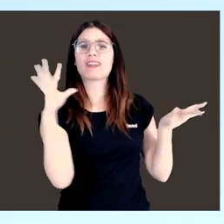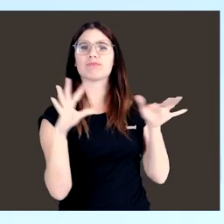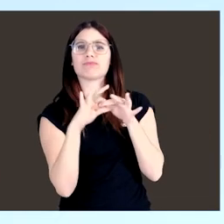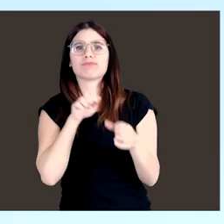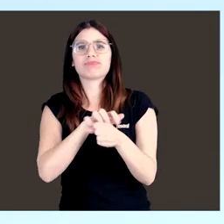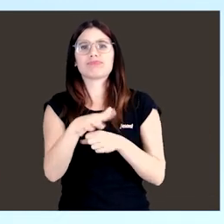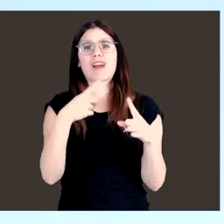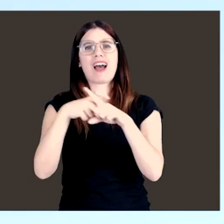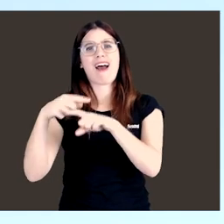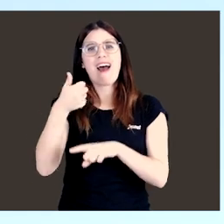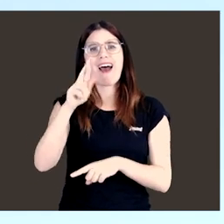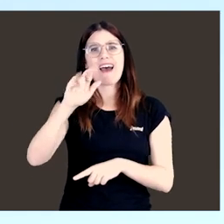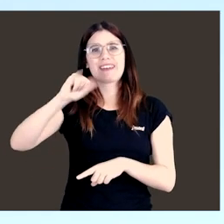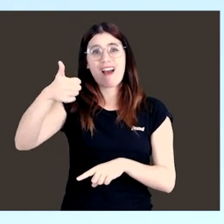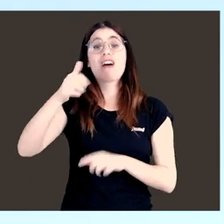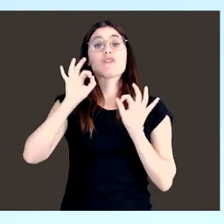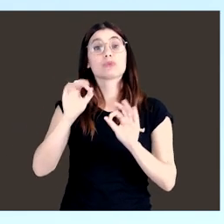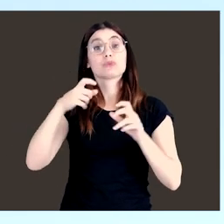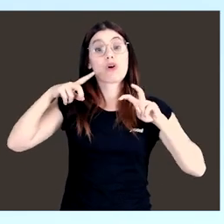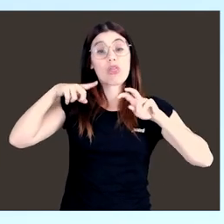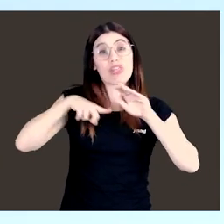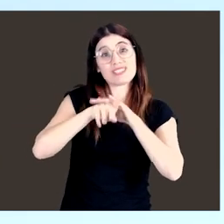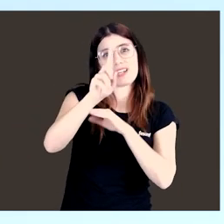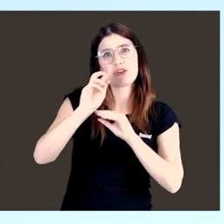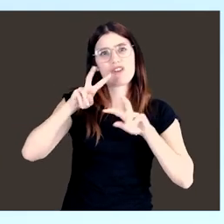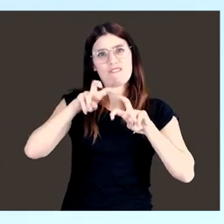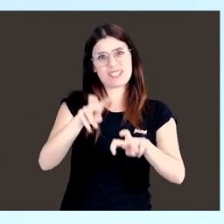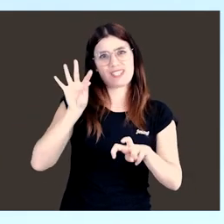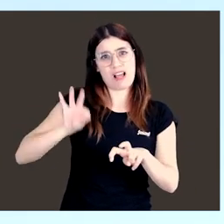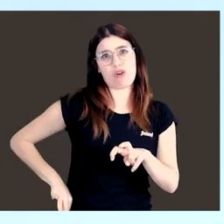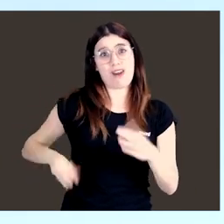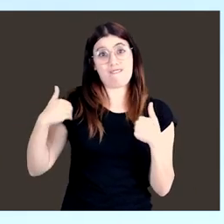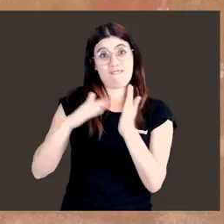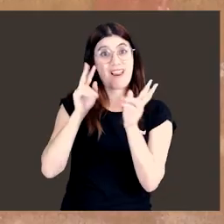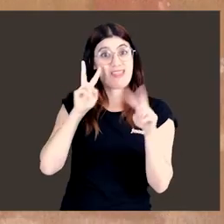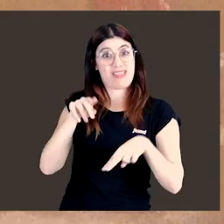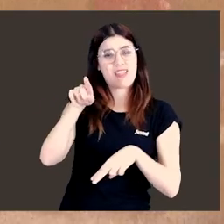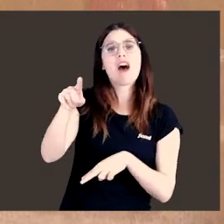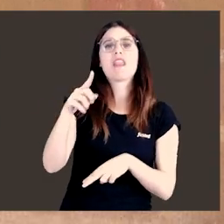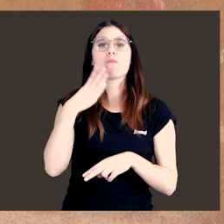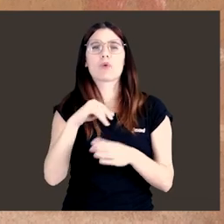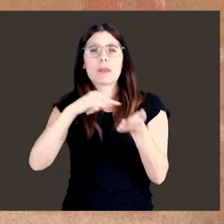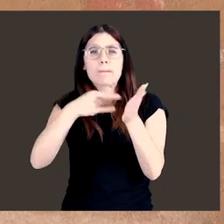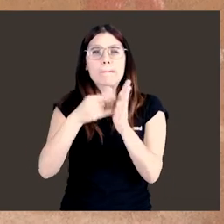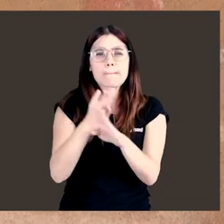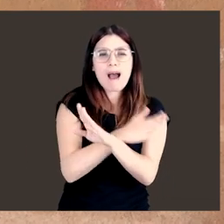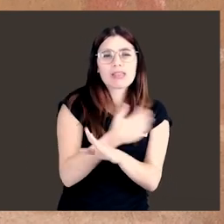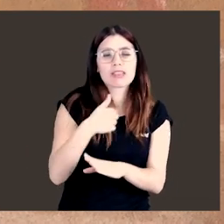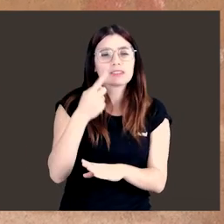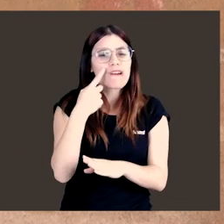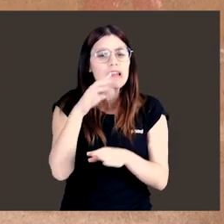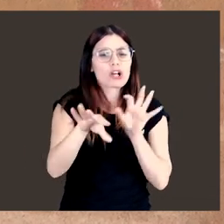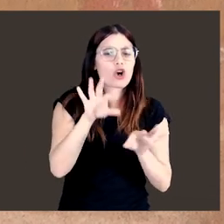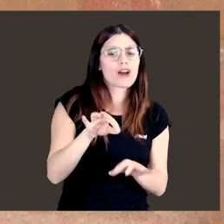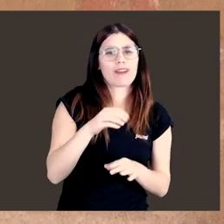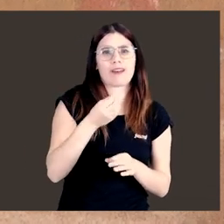també inclou una referència directa a l'algoritme ària, desenvolupat per la investigadora valenciana, i que és capaç de predir l